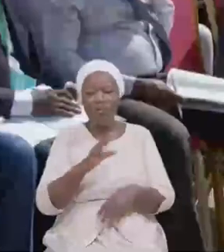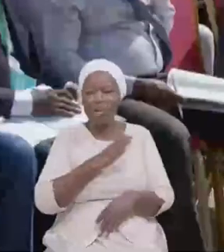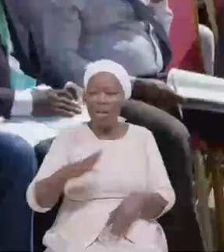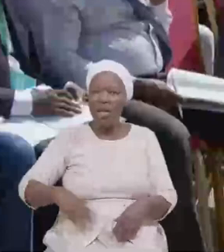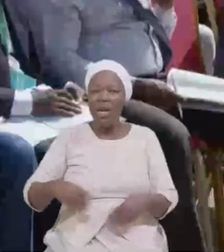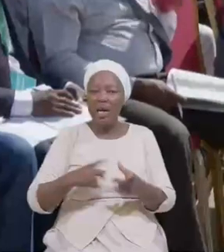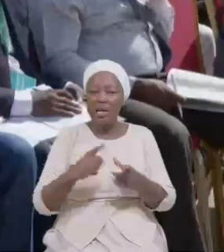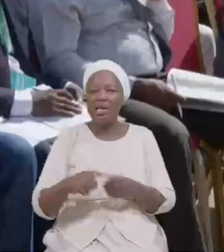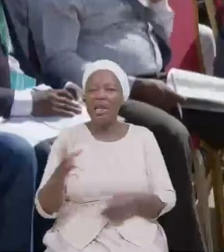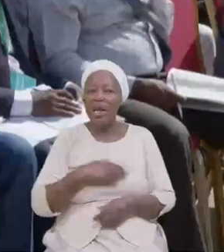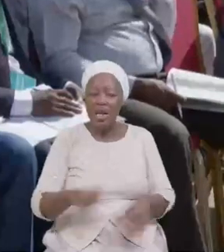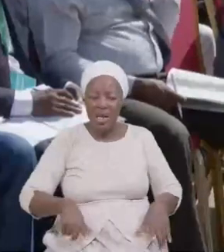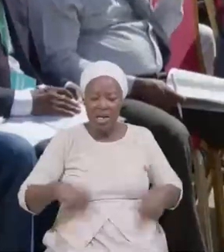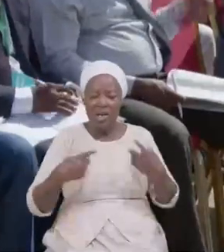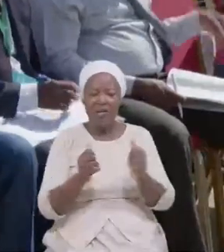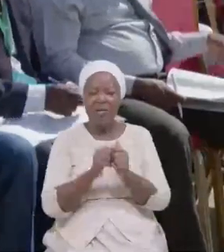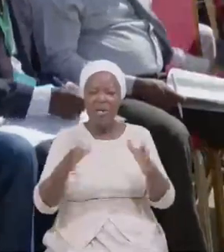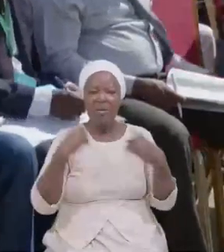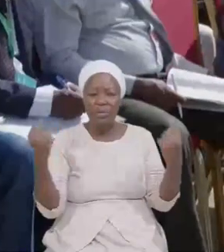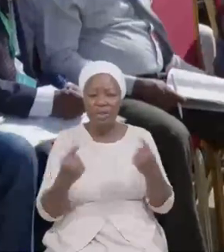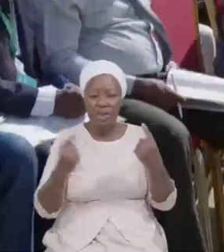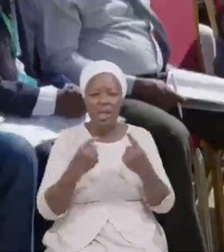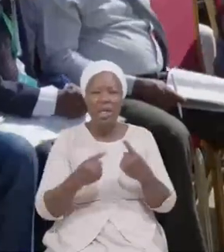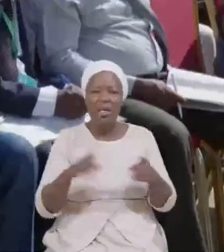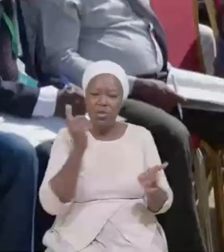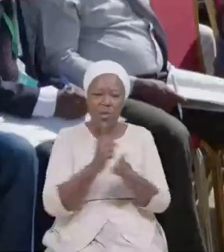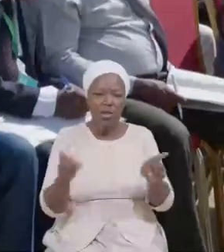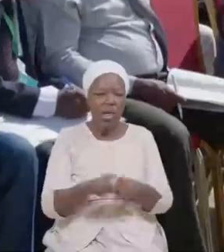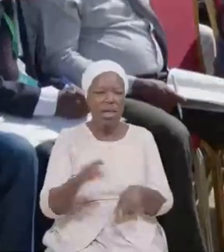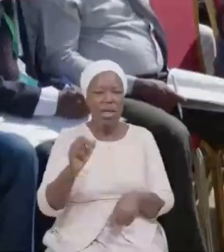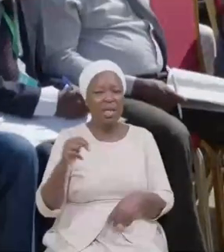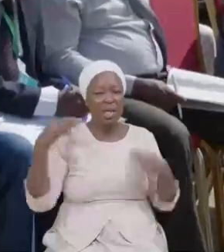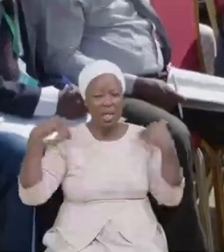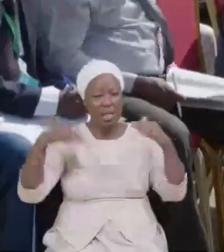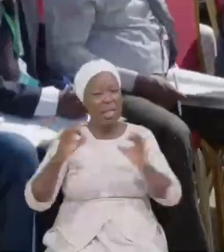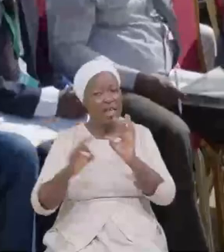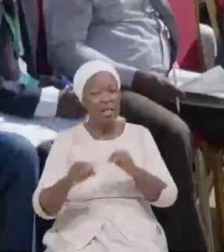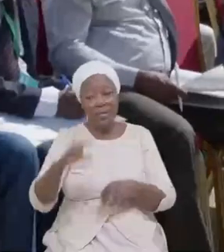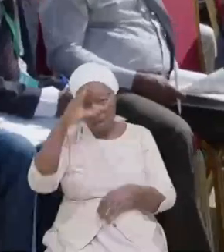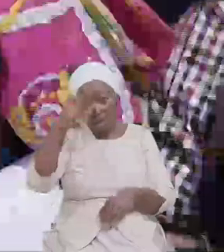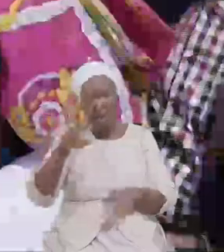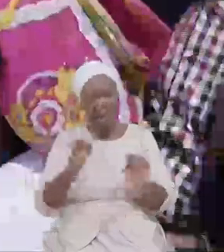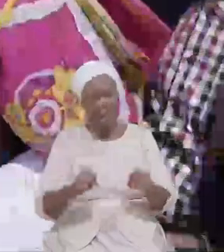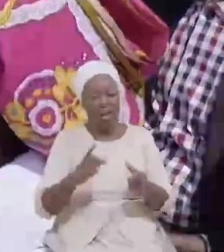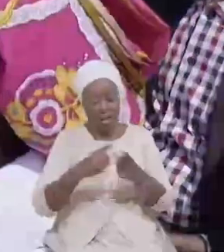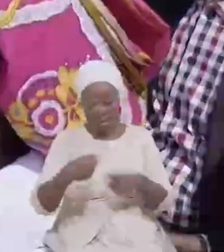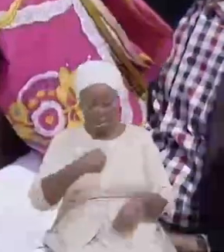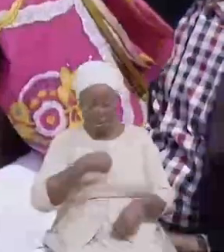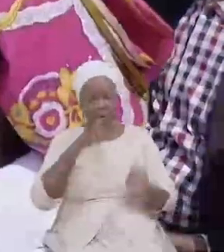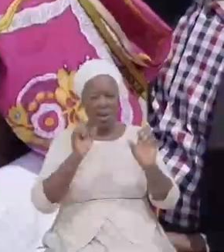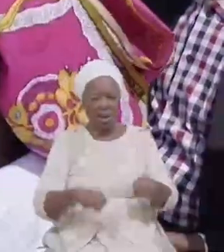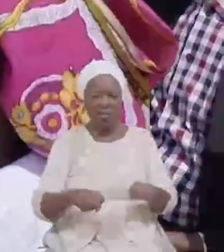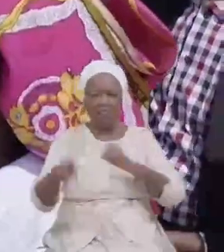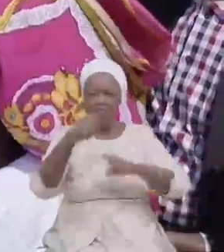à l'ambassade de Christ, et il peut mener vie sans tâche comme ça, comme un ange. S'il peut, je peux. Je